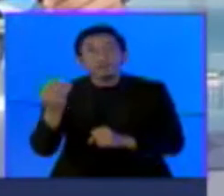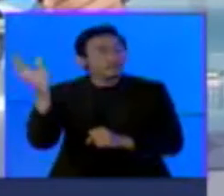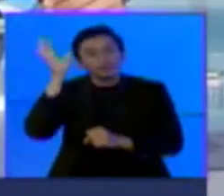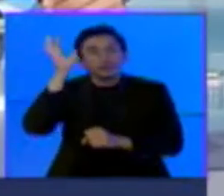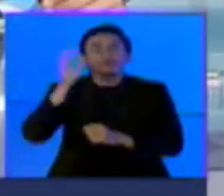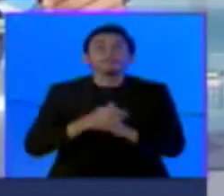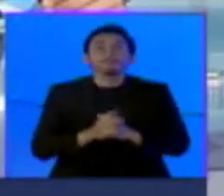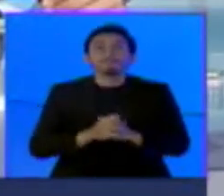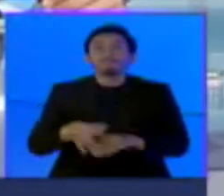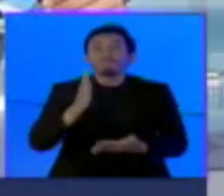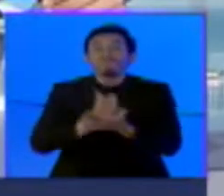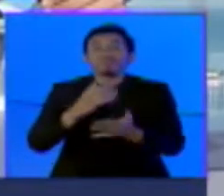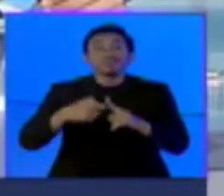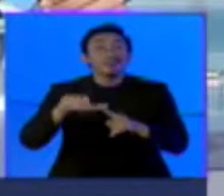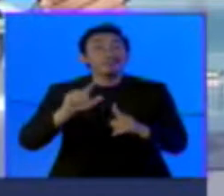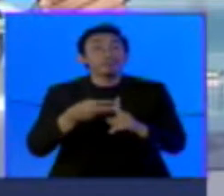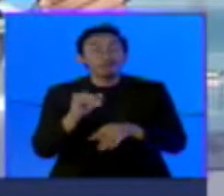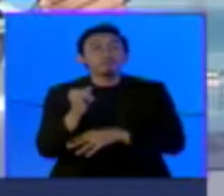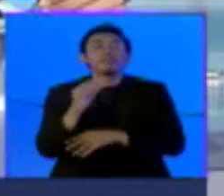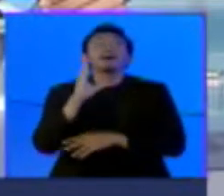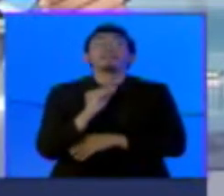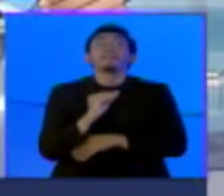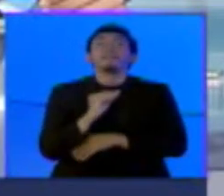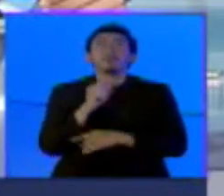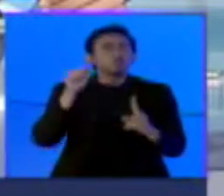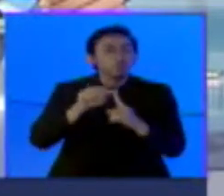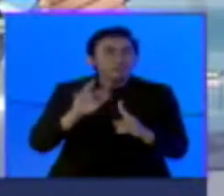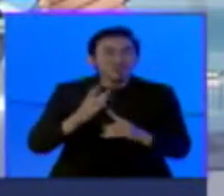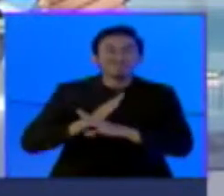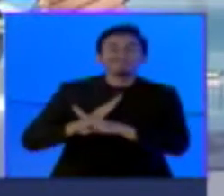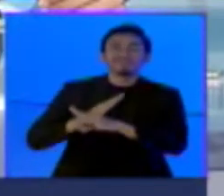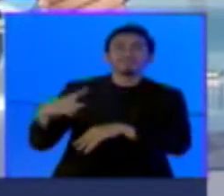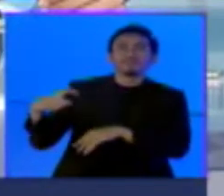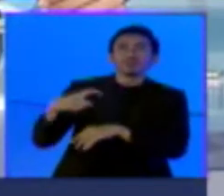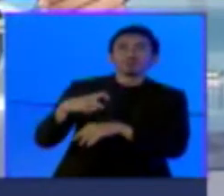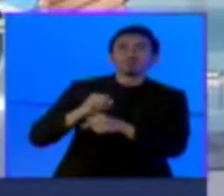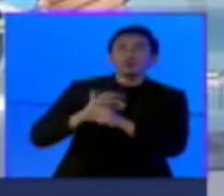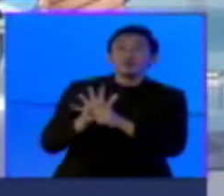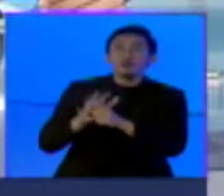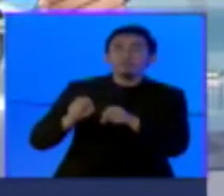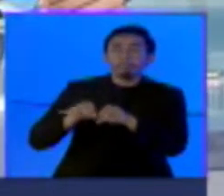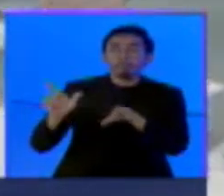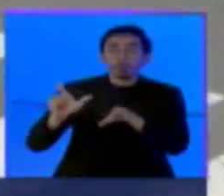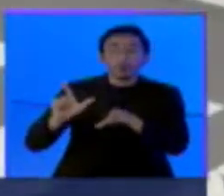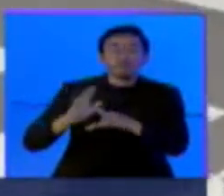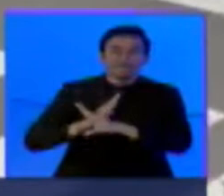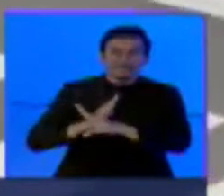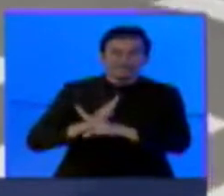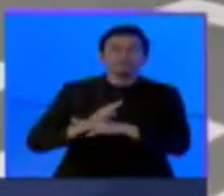ditentukan. Penetapan KLB pada Jumat malam dilakukan untuk mencegah penyebaran virus Corona di Solo.